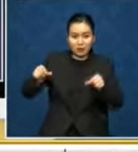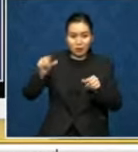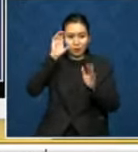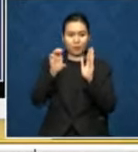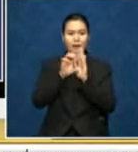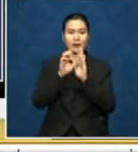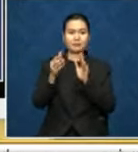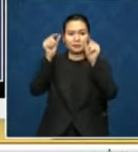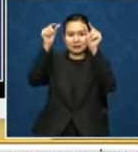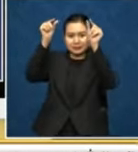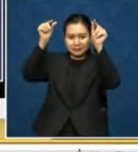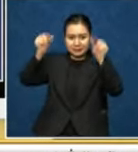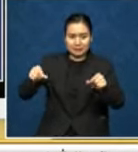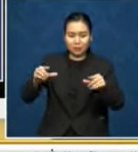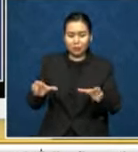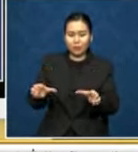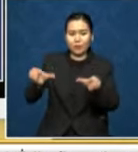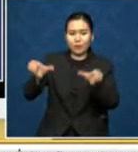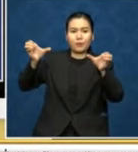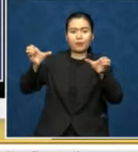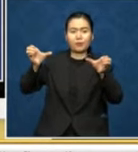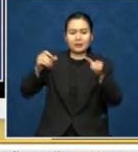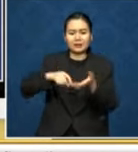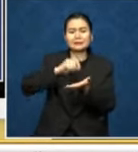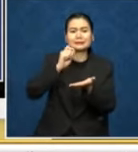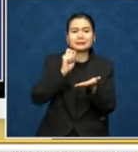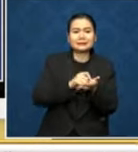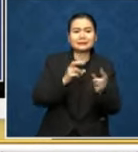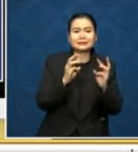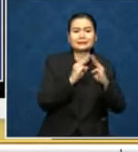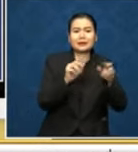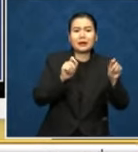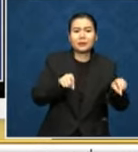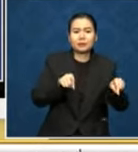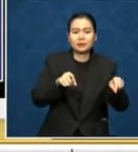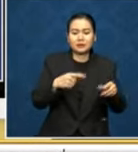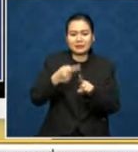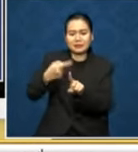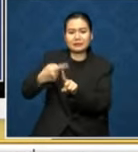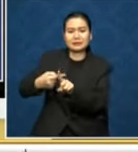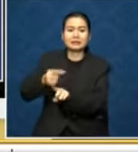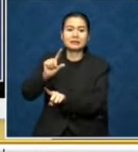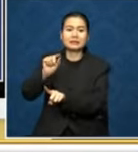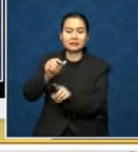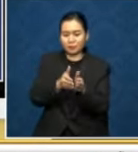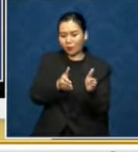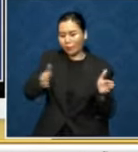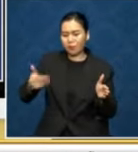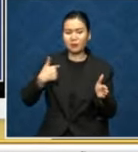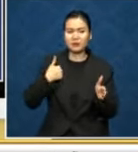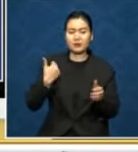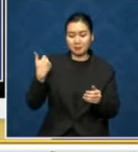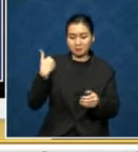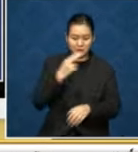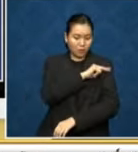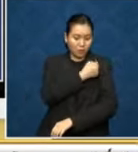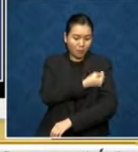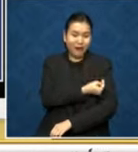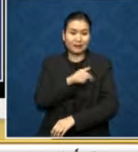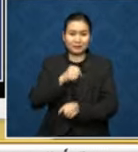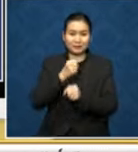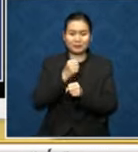วัสดีครับเนี่ยครับสภาพ20เดือนหลังจากลงสัญญามีแค่นี้ครับเนื่องจากตอนนี้พี่น้องประชาชนอำเภอแถลงเนี่ยมีการขยายตัวนะครับต้